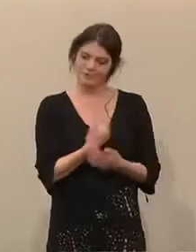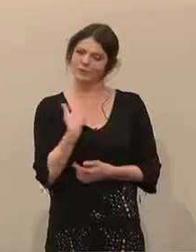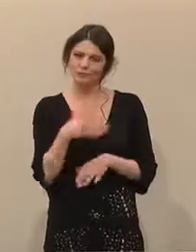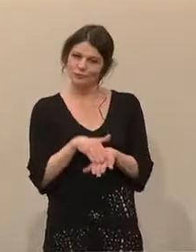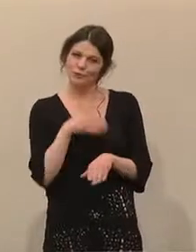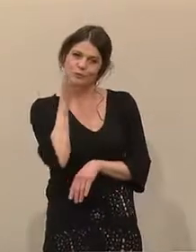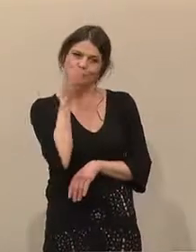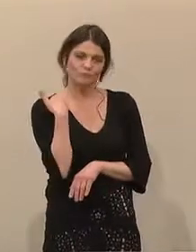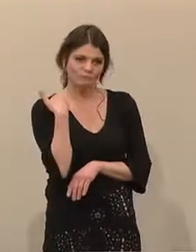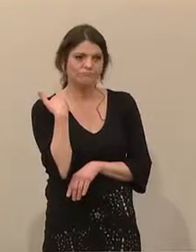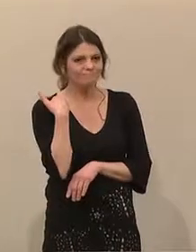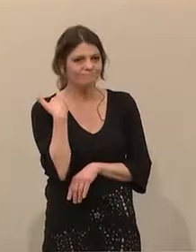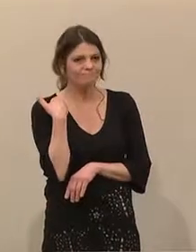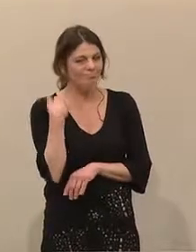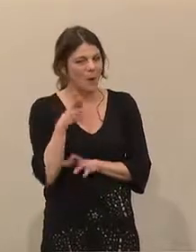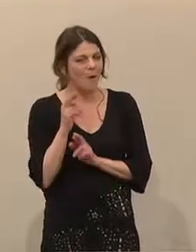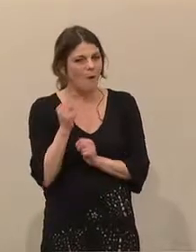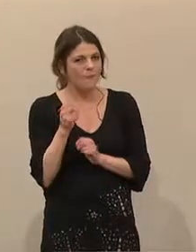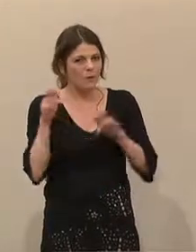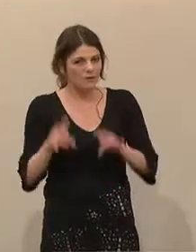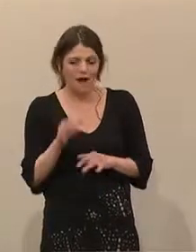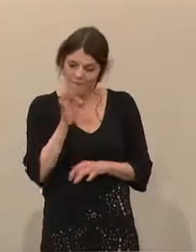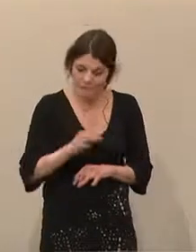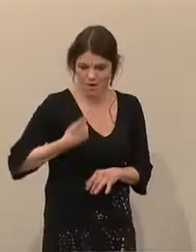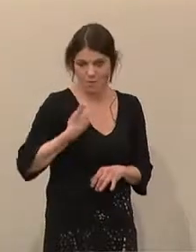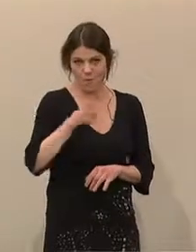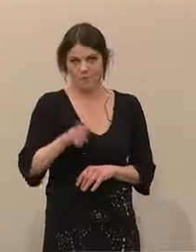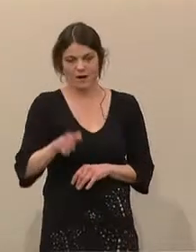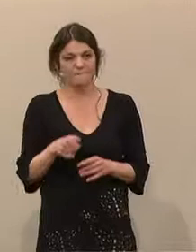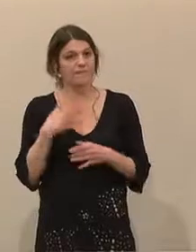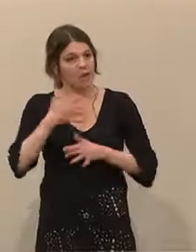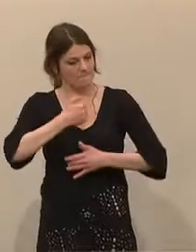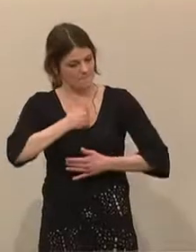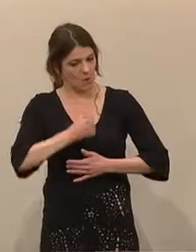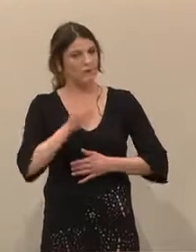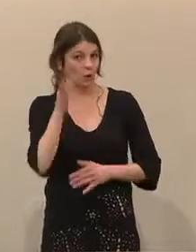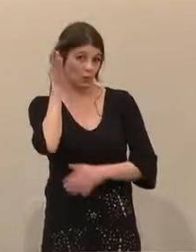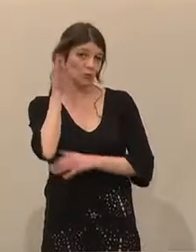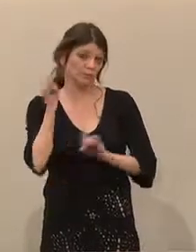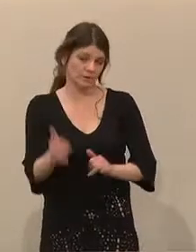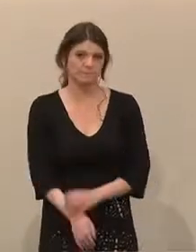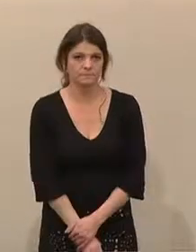die Zukunft, habe ich sehr viele Hoffnung für unsere Jugend und sehr viel Mut für die Zukunft.